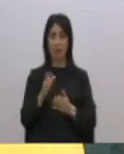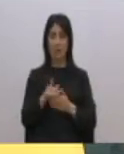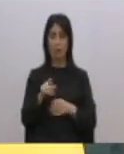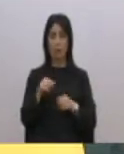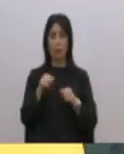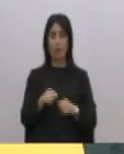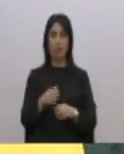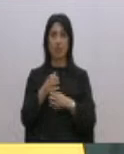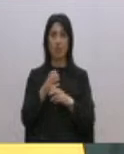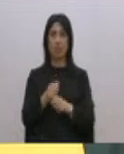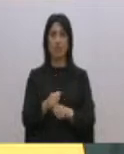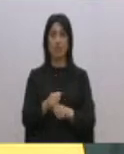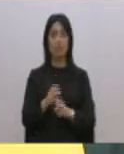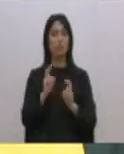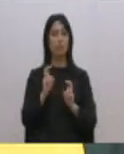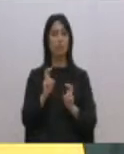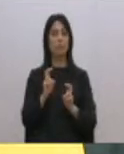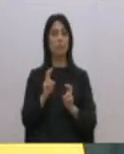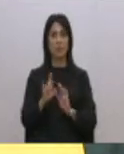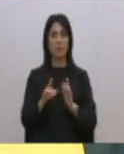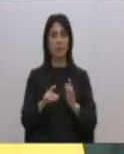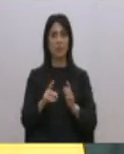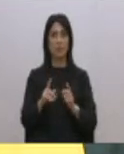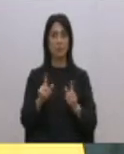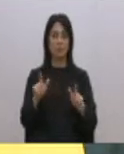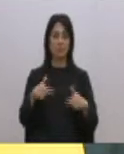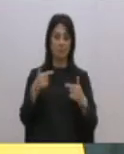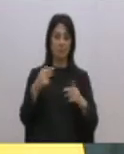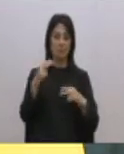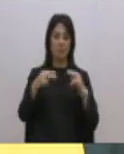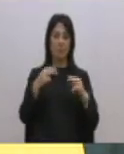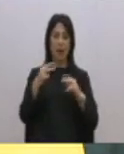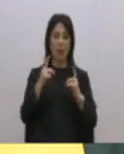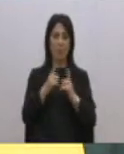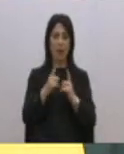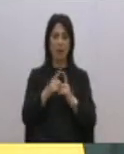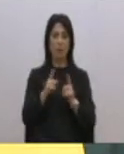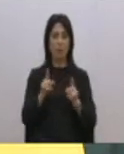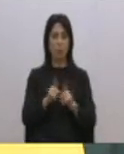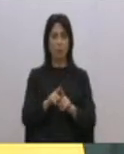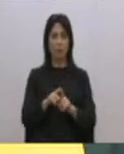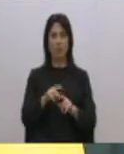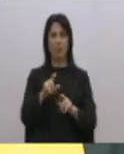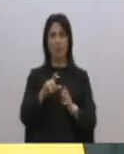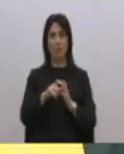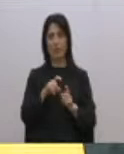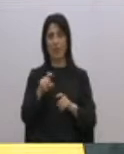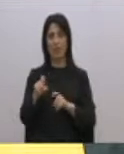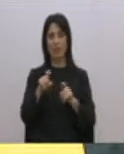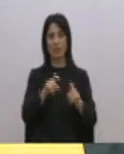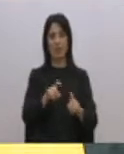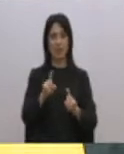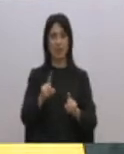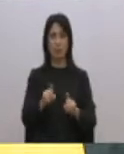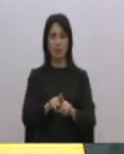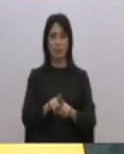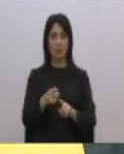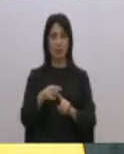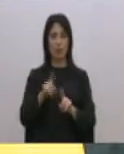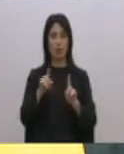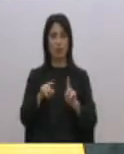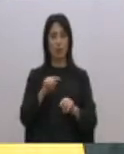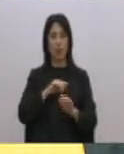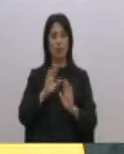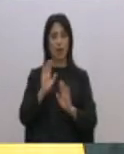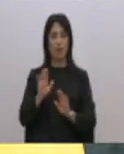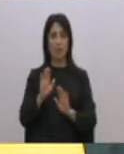უფლება შეეზღუდოს, გულისხმობ მათ შორის შოლები სპეციალურ აუდიტორიაში გადასვლას და სხვა. ეს ზოგადად